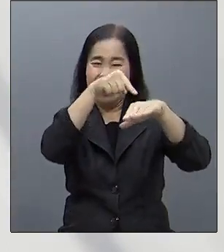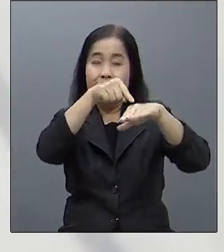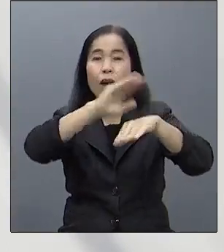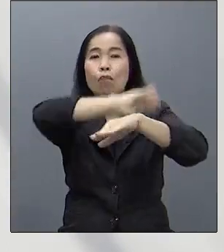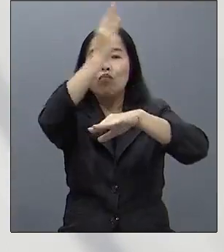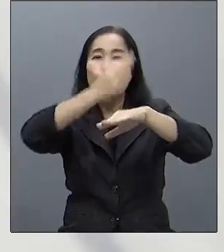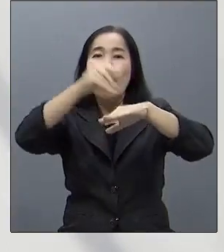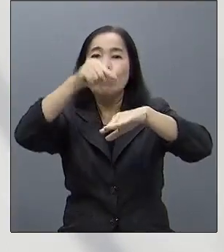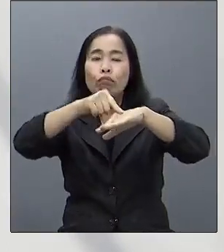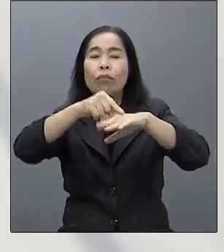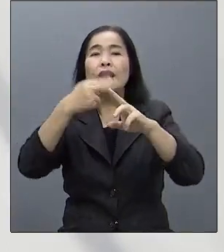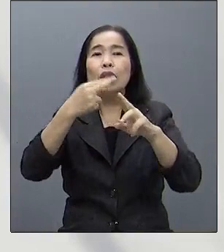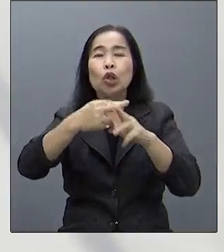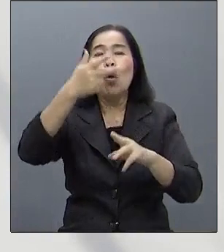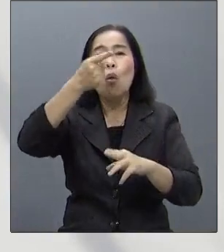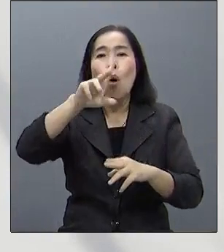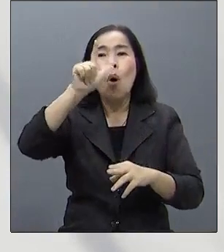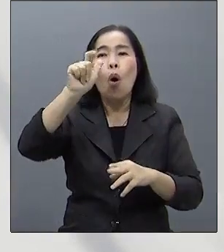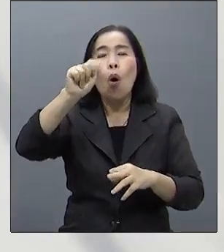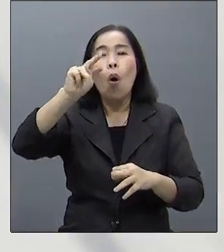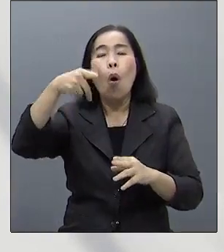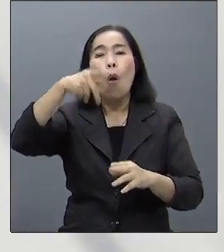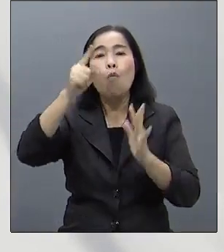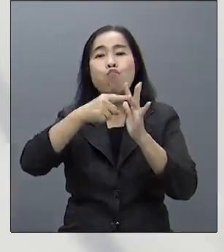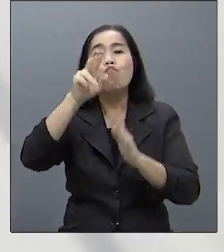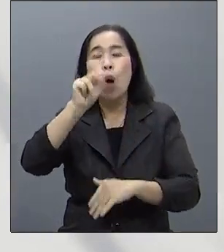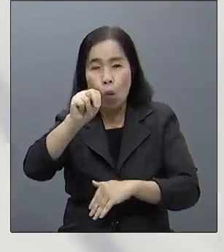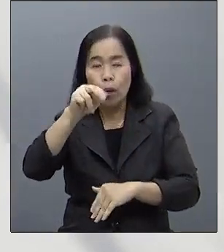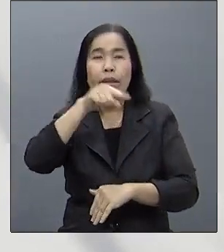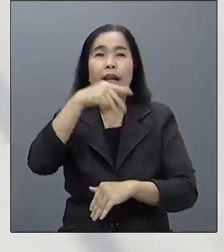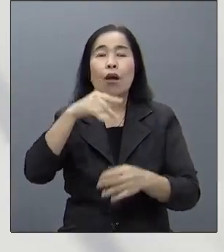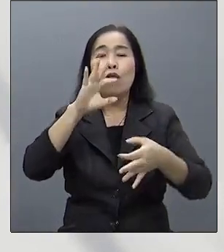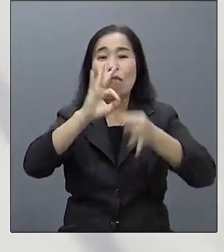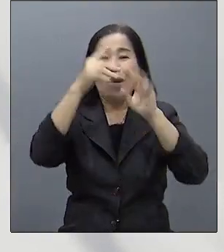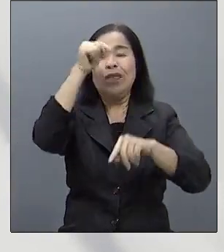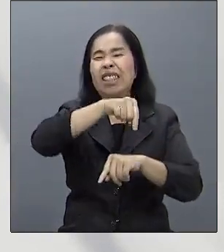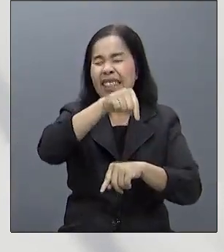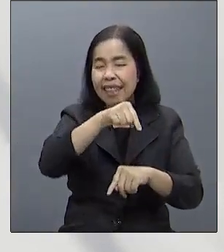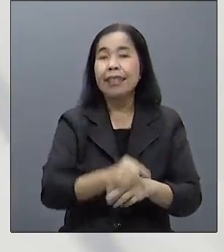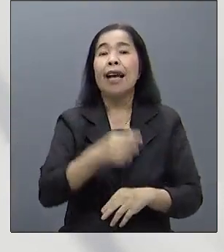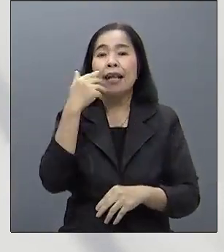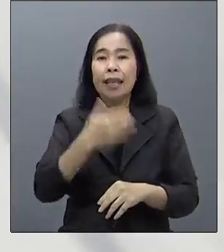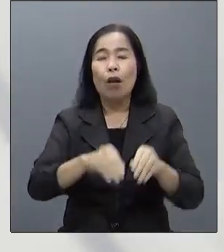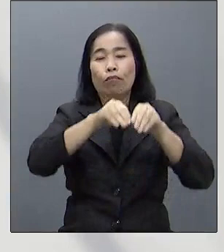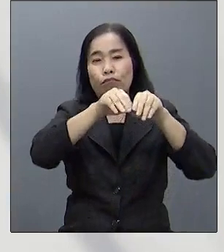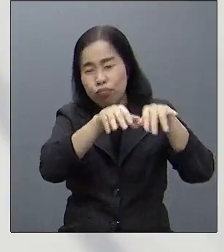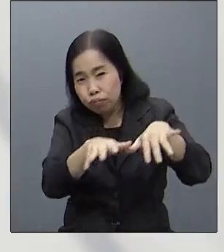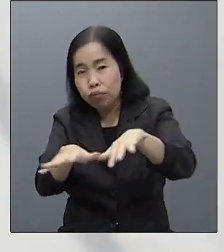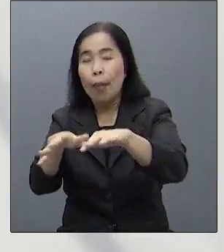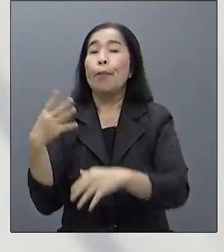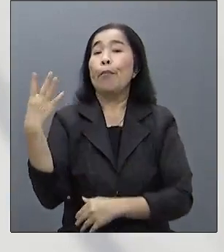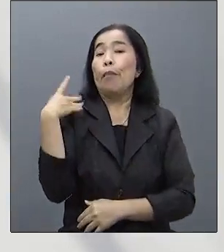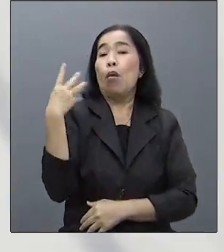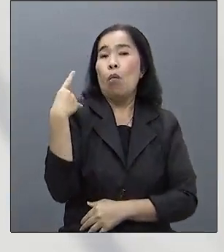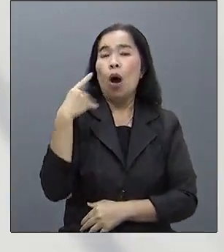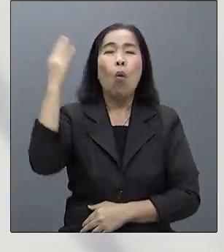ณเขาคลองโบดนะคะซึ่งก็เป็นแนวเขาที่อยู่ในพื้นที่ค่ะจากนั้นลมในพื้นที่ในเมื่อวานนี้เนี่ยค่อนข้